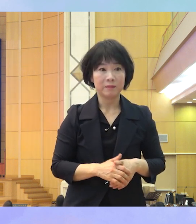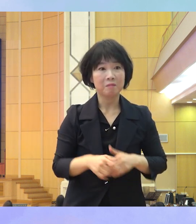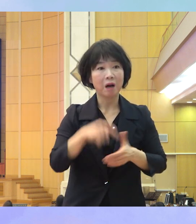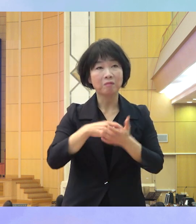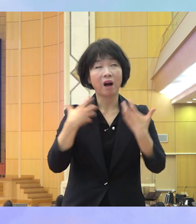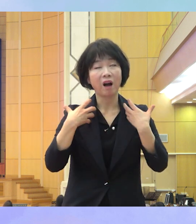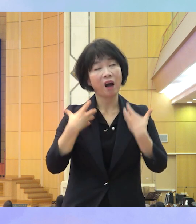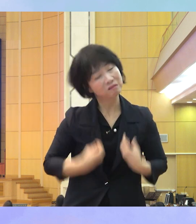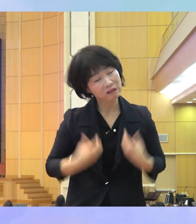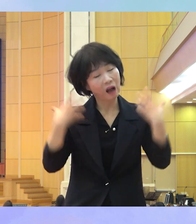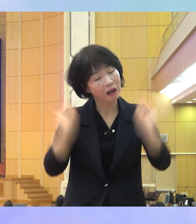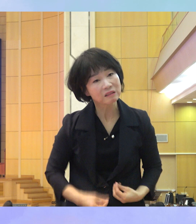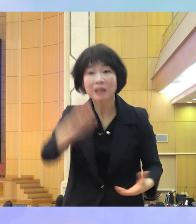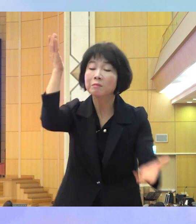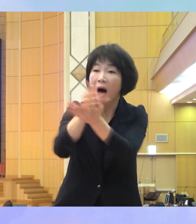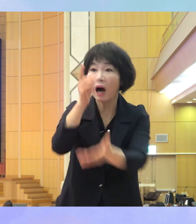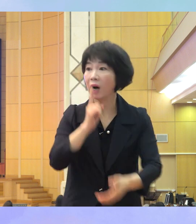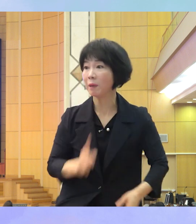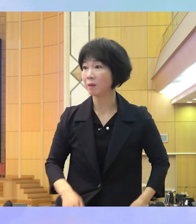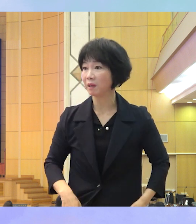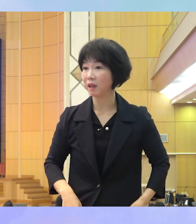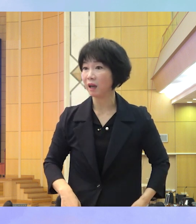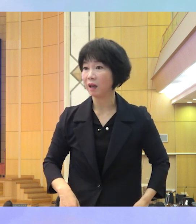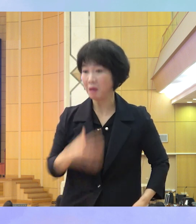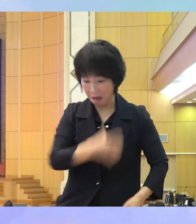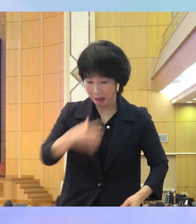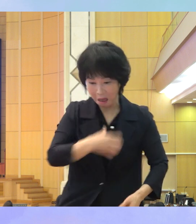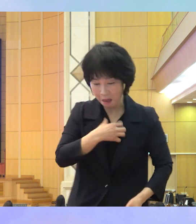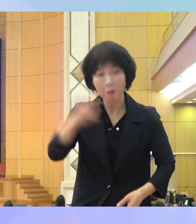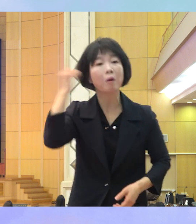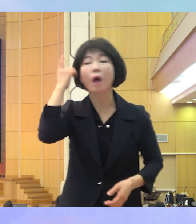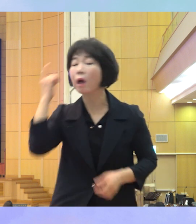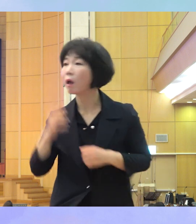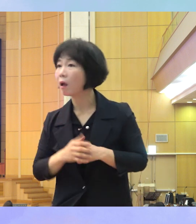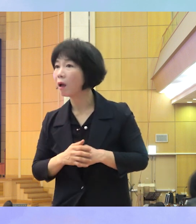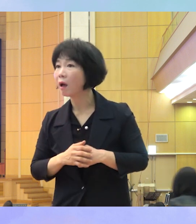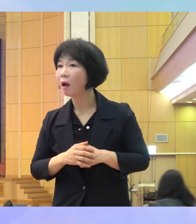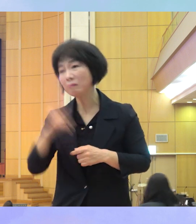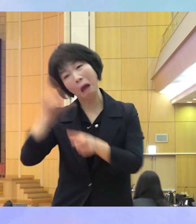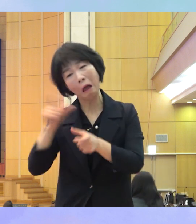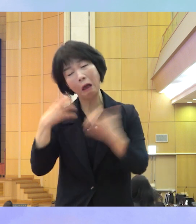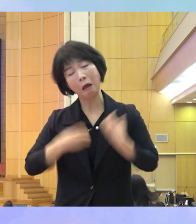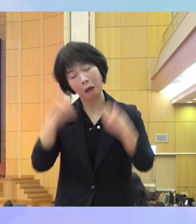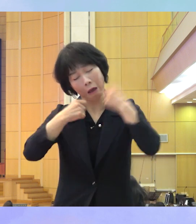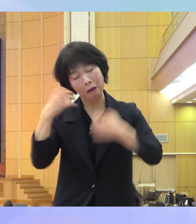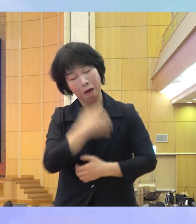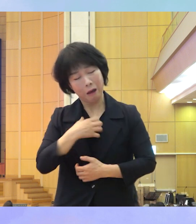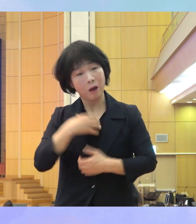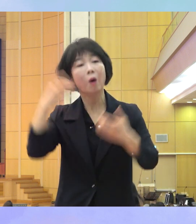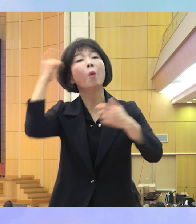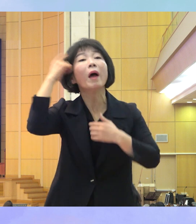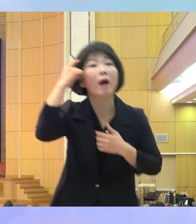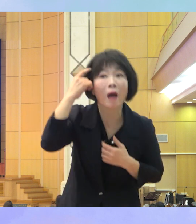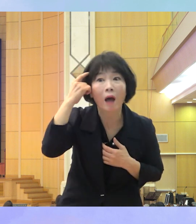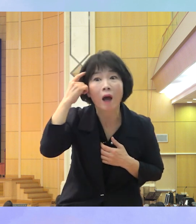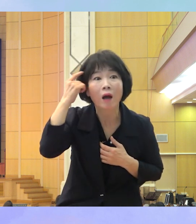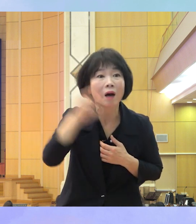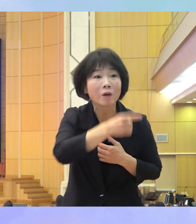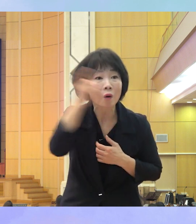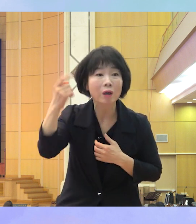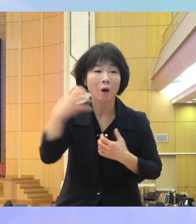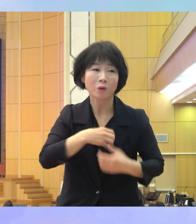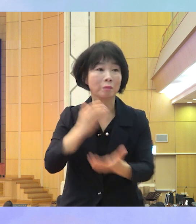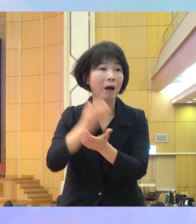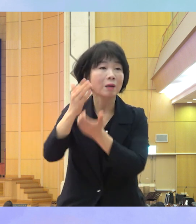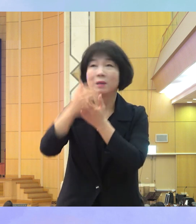절망하지 마세요. 좋을 때 만나는 게 아니라 우리의 어려움일 때 하나님은 환난 날에 너희 내게